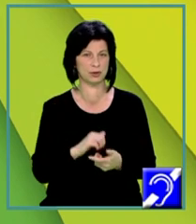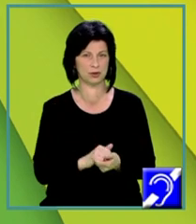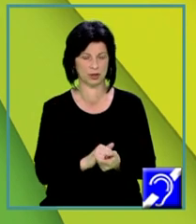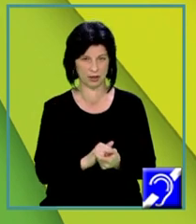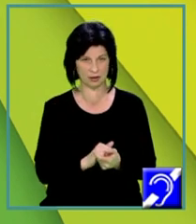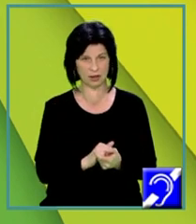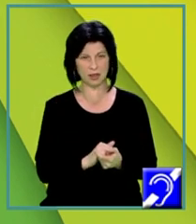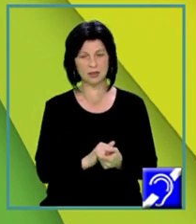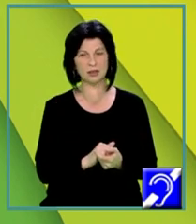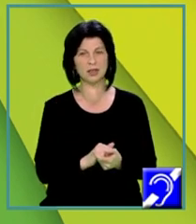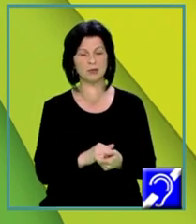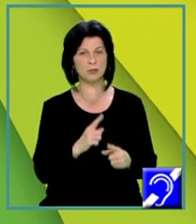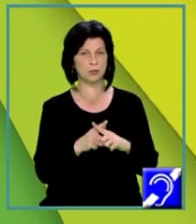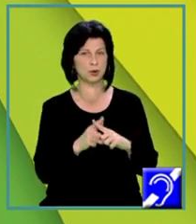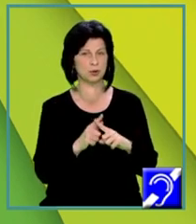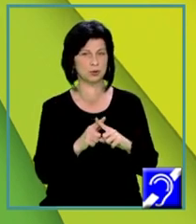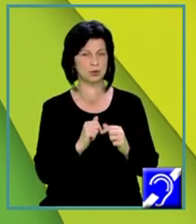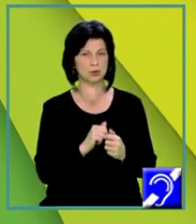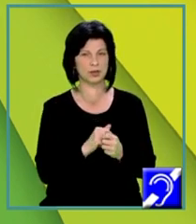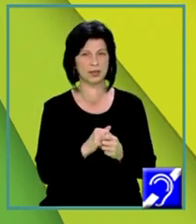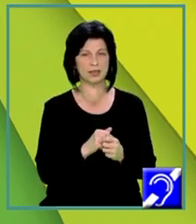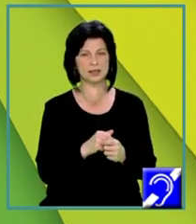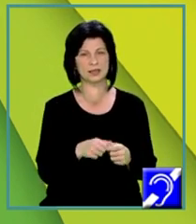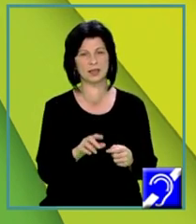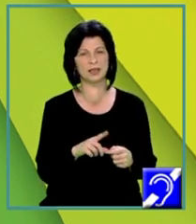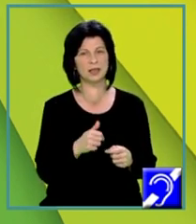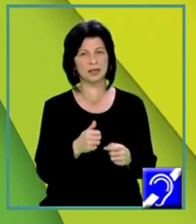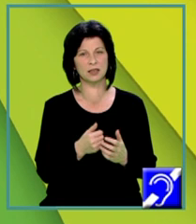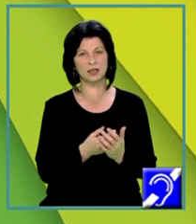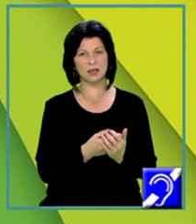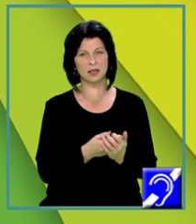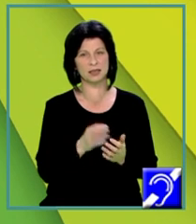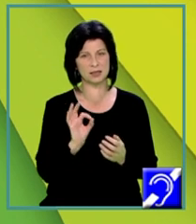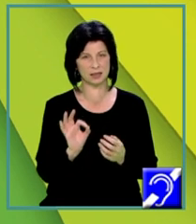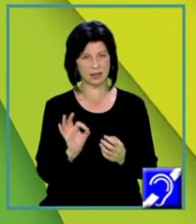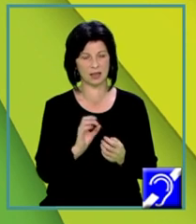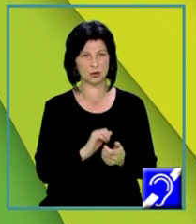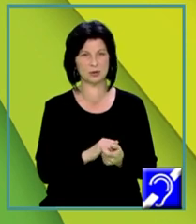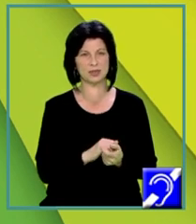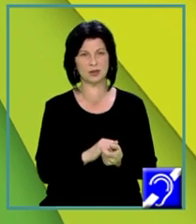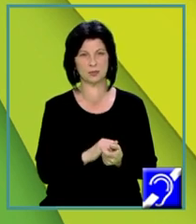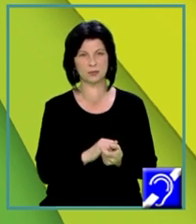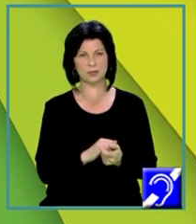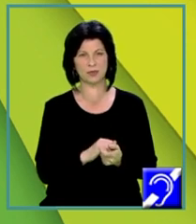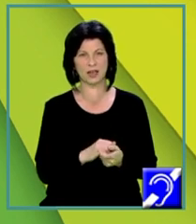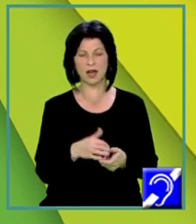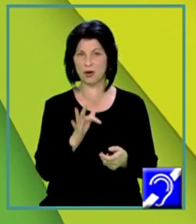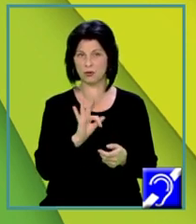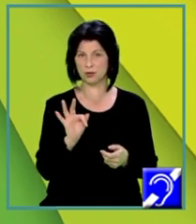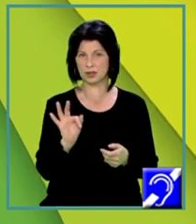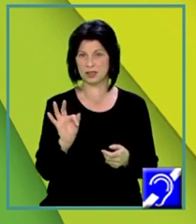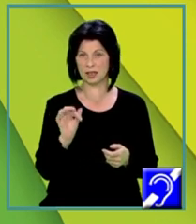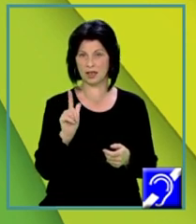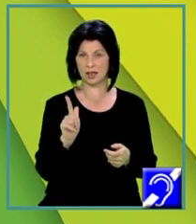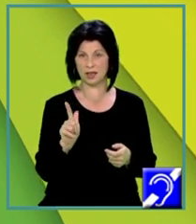xorks este fix Nu sau orice am fi zero oricând asta adică zero funcțiile să nu sunt funcția nu la lucru care se poate